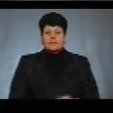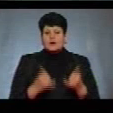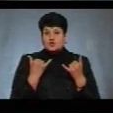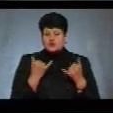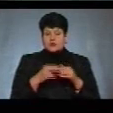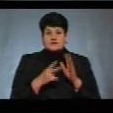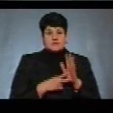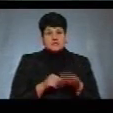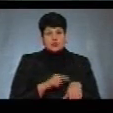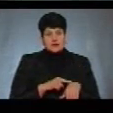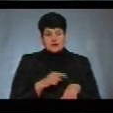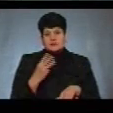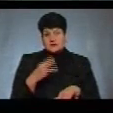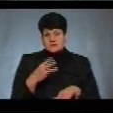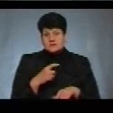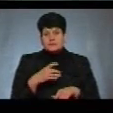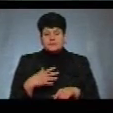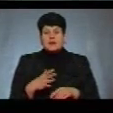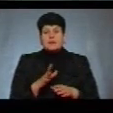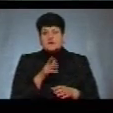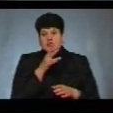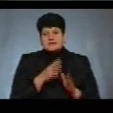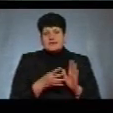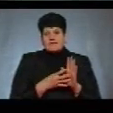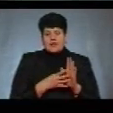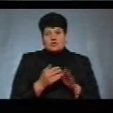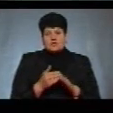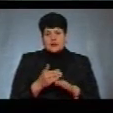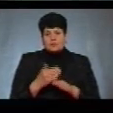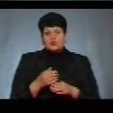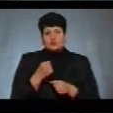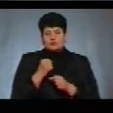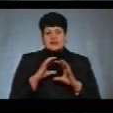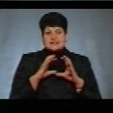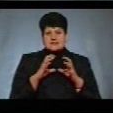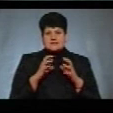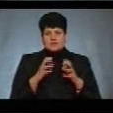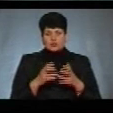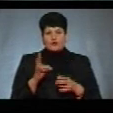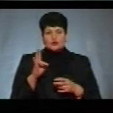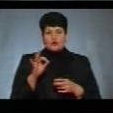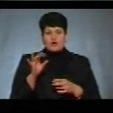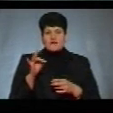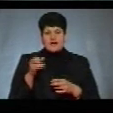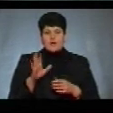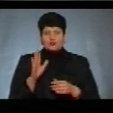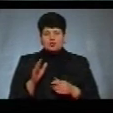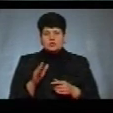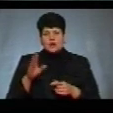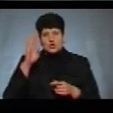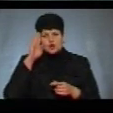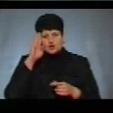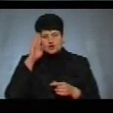Сьогодні о 17:30 під час 9-го етапу Кубка світу з біатлону в норвезькому Голмен-Колені відбудеться чоловіча гонка-спринт